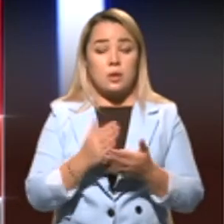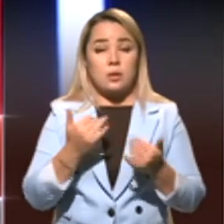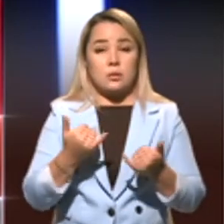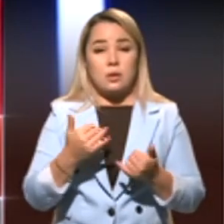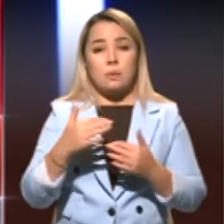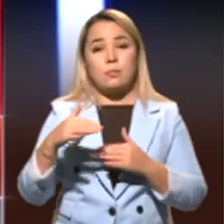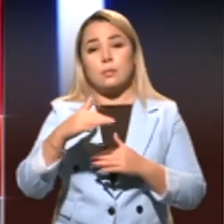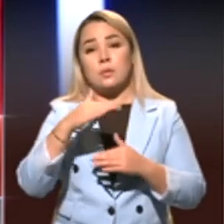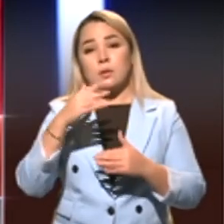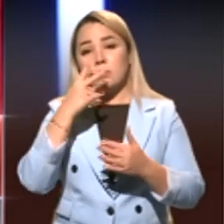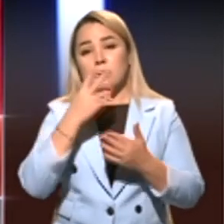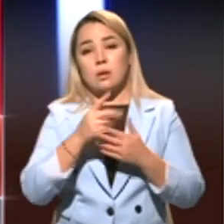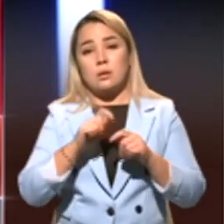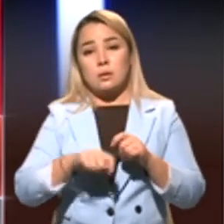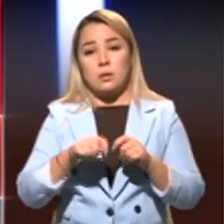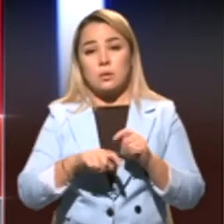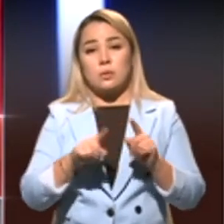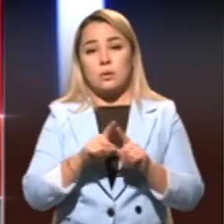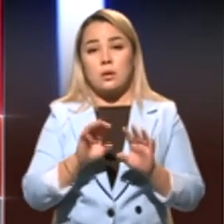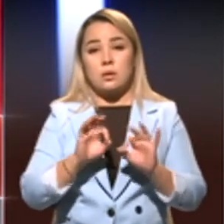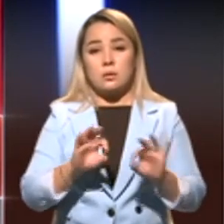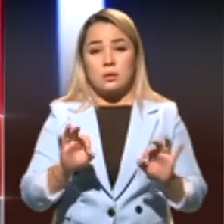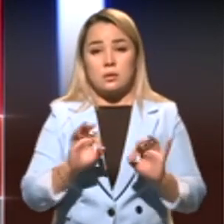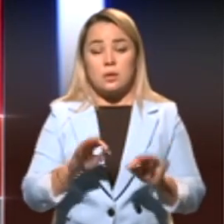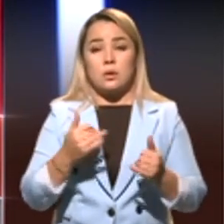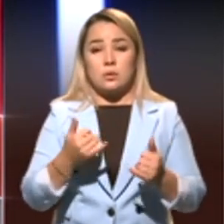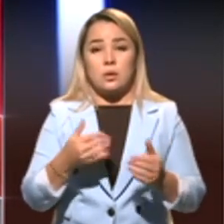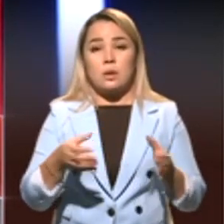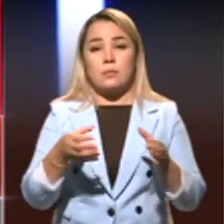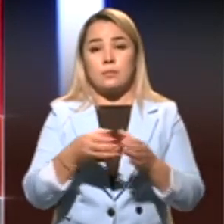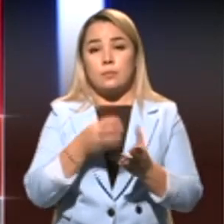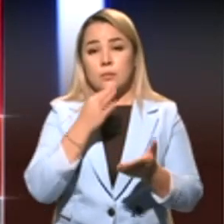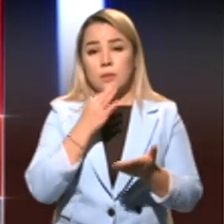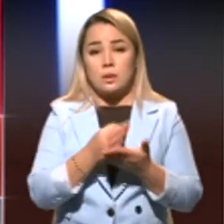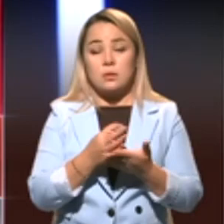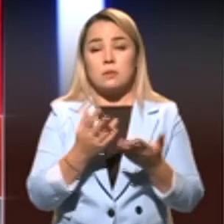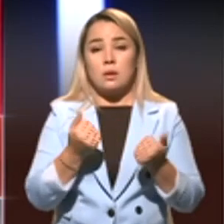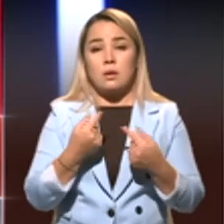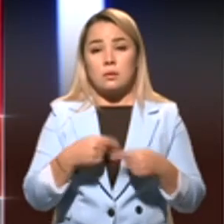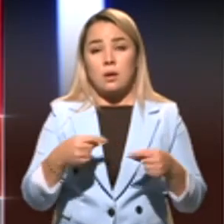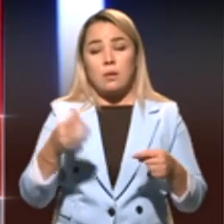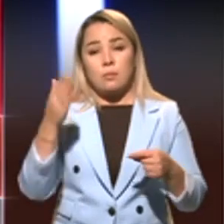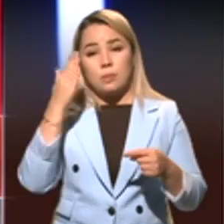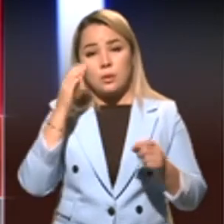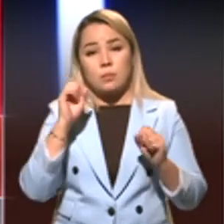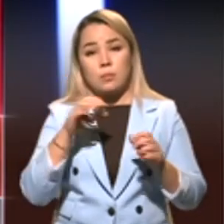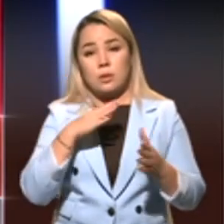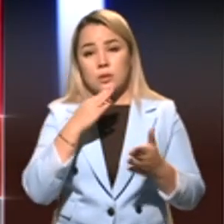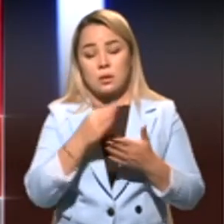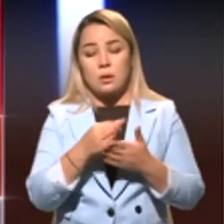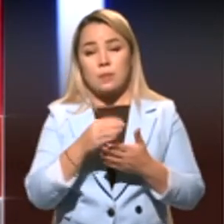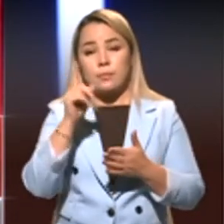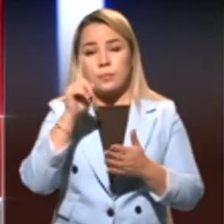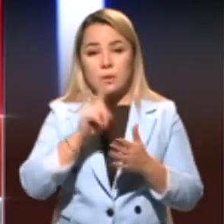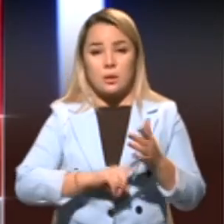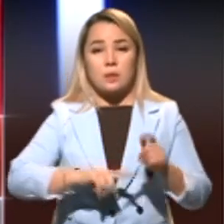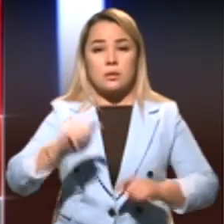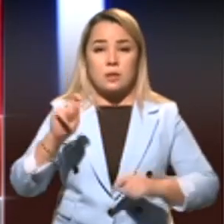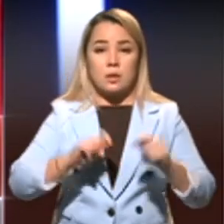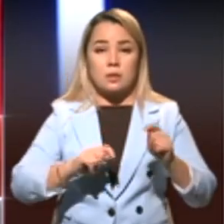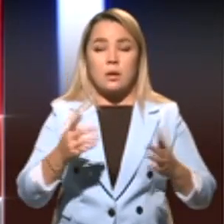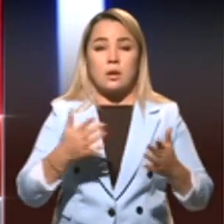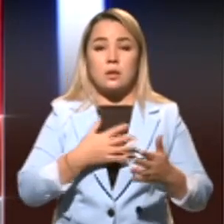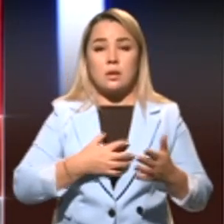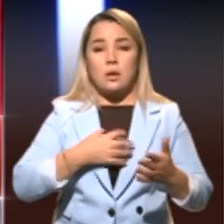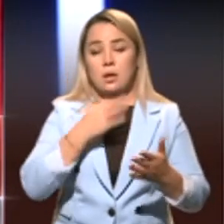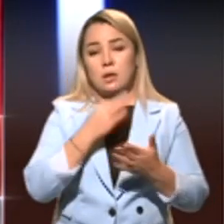үстіртін қарады дегеннен шығады жәнібек мырза. Үстіртін қарайтын болсақ, иә, кейбір пікірлер болуы мүмкін, осындай бір діни съездің қандай қажеті